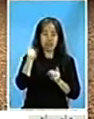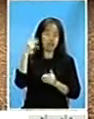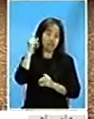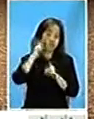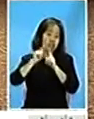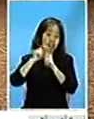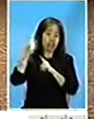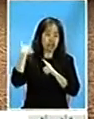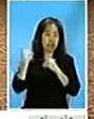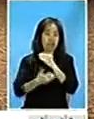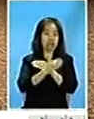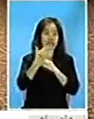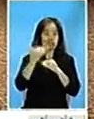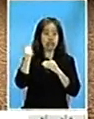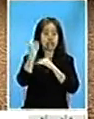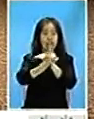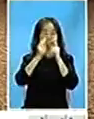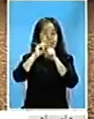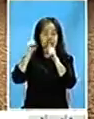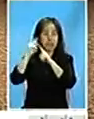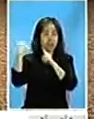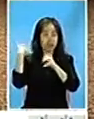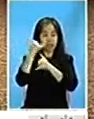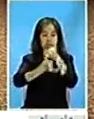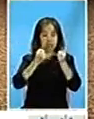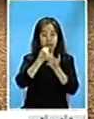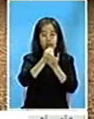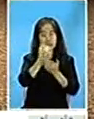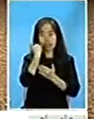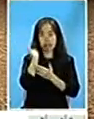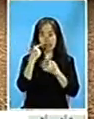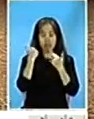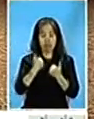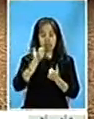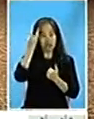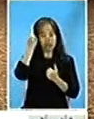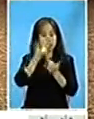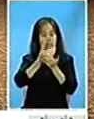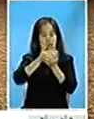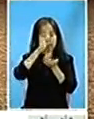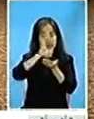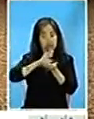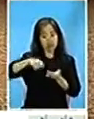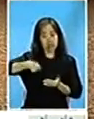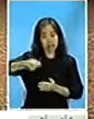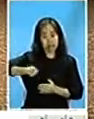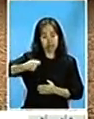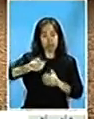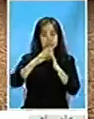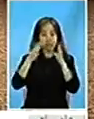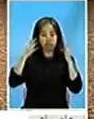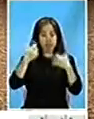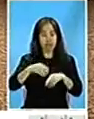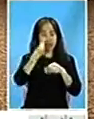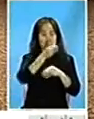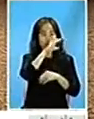าจะได้เปิดโอกาสให้ต่างชาติมาดำเนินการบ้างอะไรบ้างดิฉันก็เลยคิดว่างบประมาณที่เราเสียไปมากมายให้หน่วยงานทั้งหลายได้ศึกษา